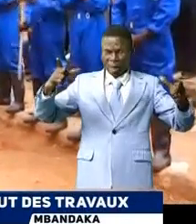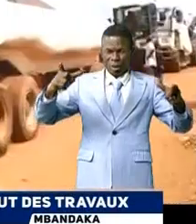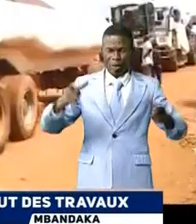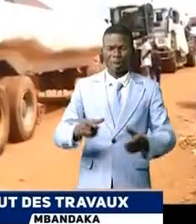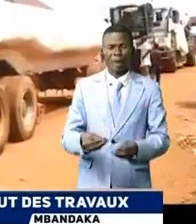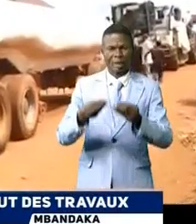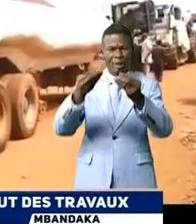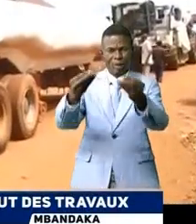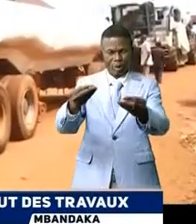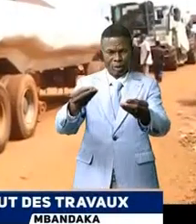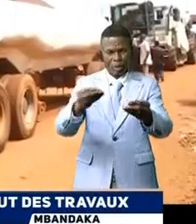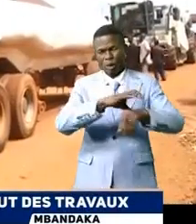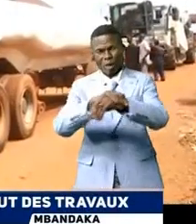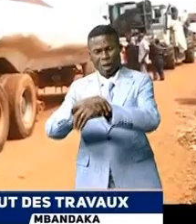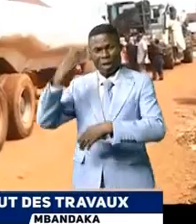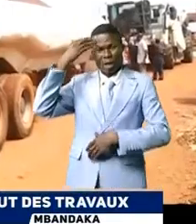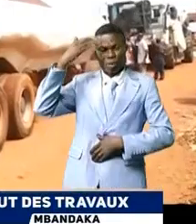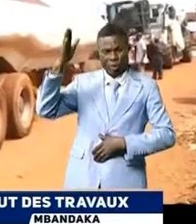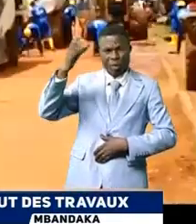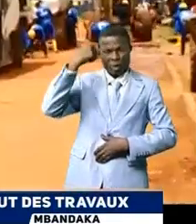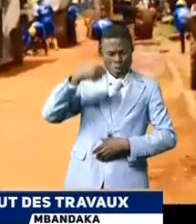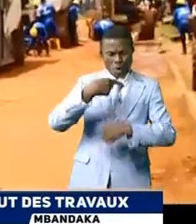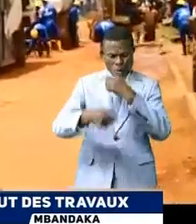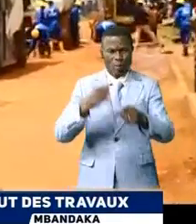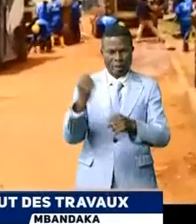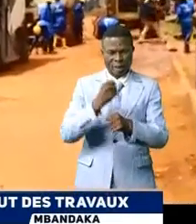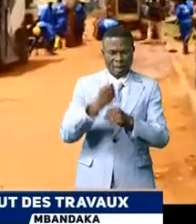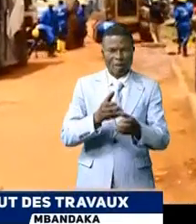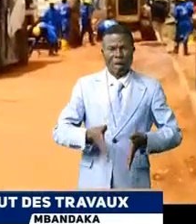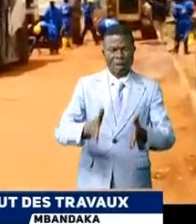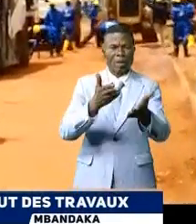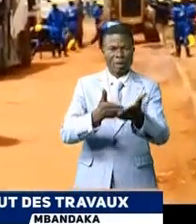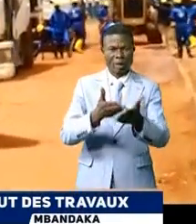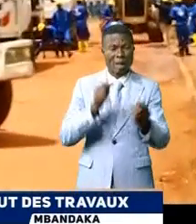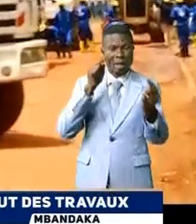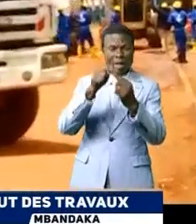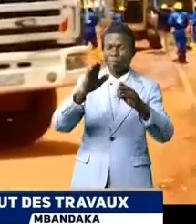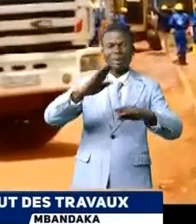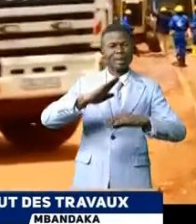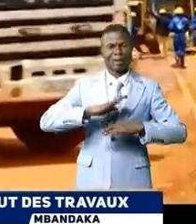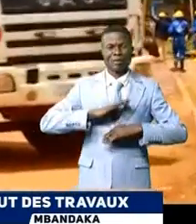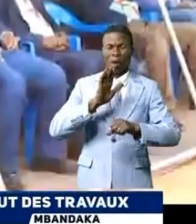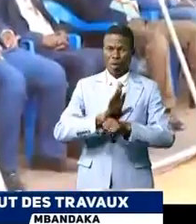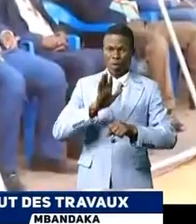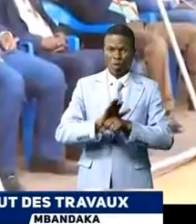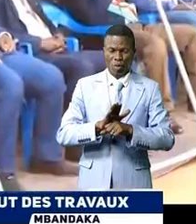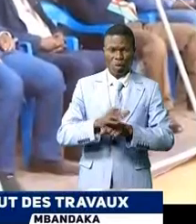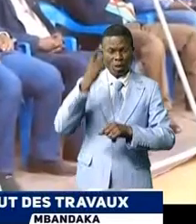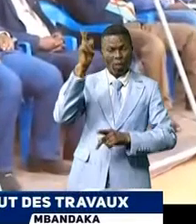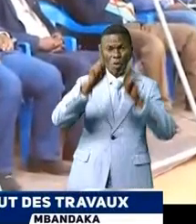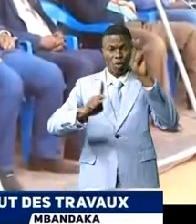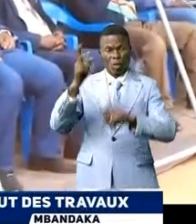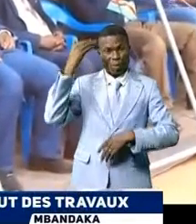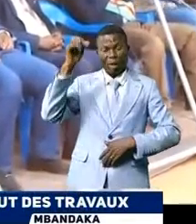ont été acheminés à Mbandaka pour la réalisation des 10 travaux. Un motif de satisfaction non seulement de la